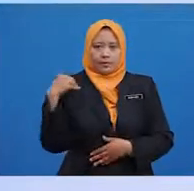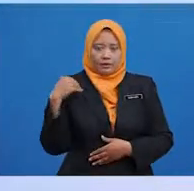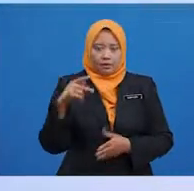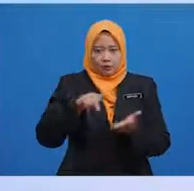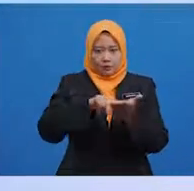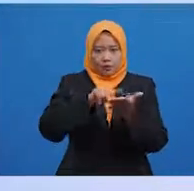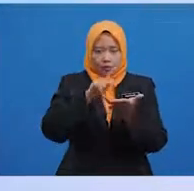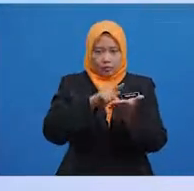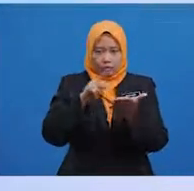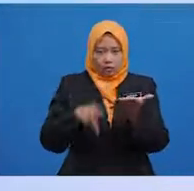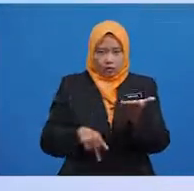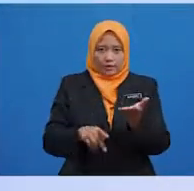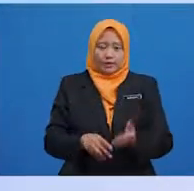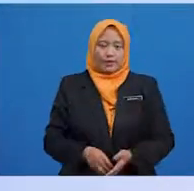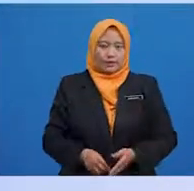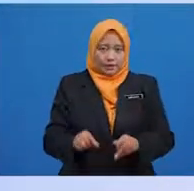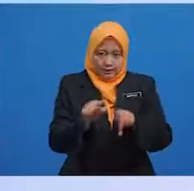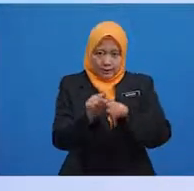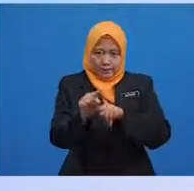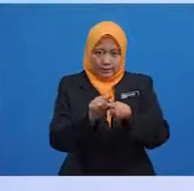antara selaput perikardial.